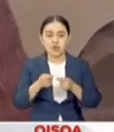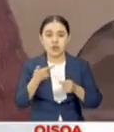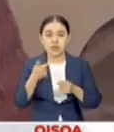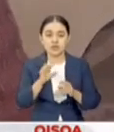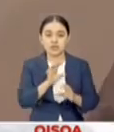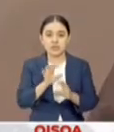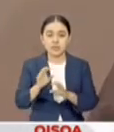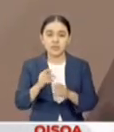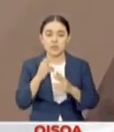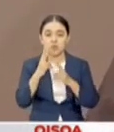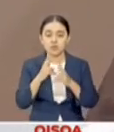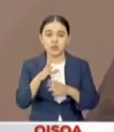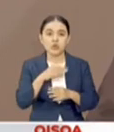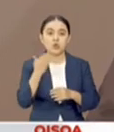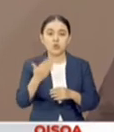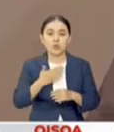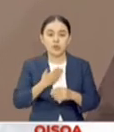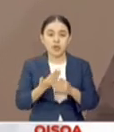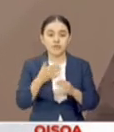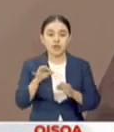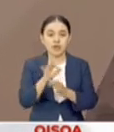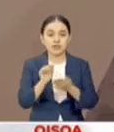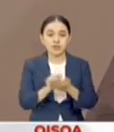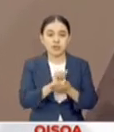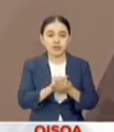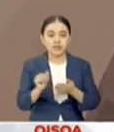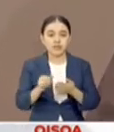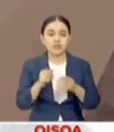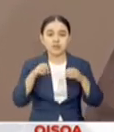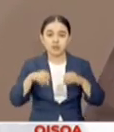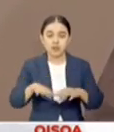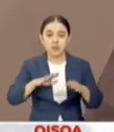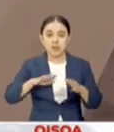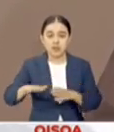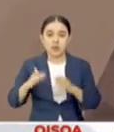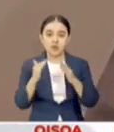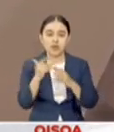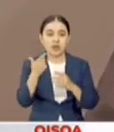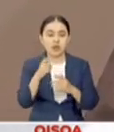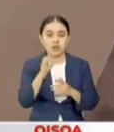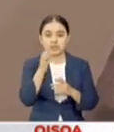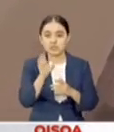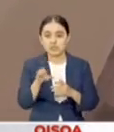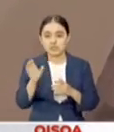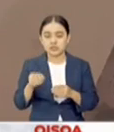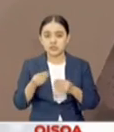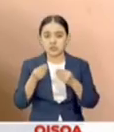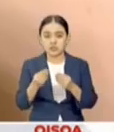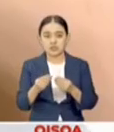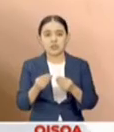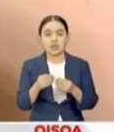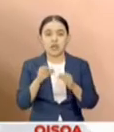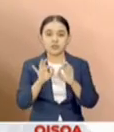gaz ta'minotiga murojaat qildim. Ular menga avval kadastr hujjatlari hal etilishi, so'ng xonadonga gaz va issiqlik tarmog'i tortib